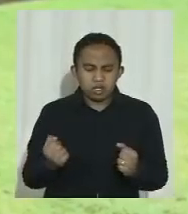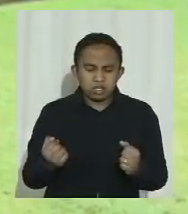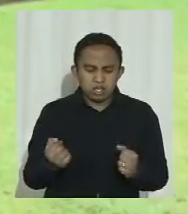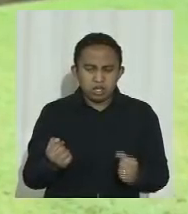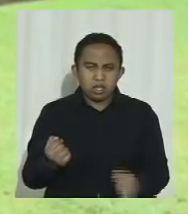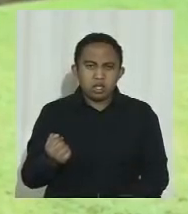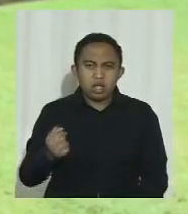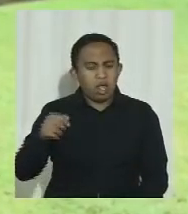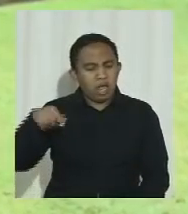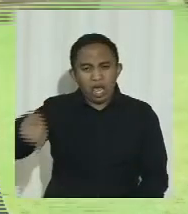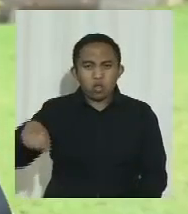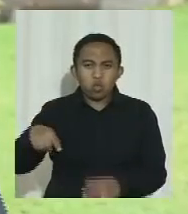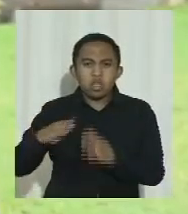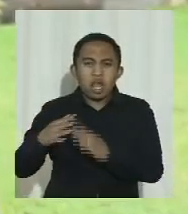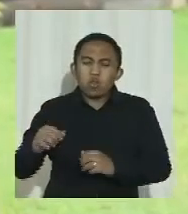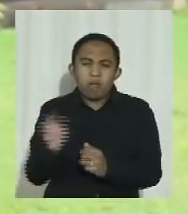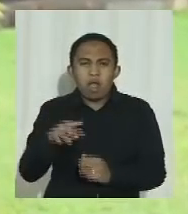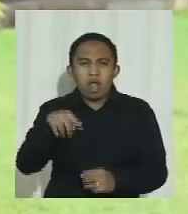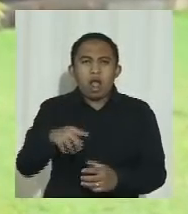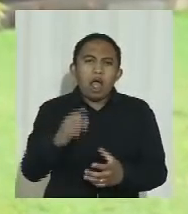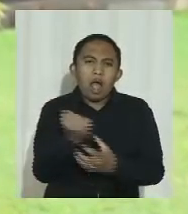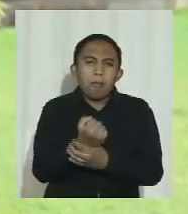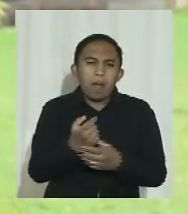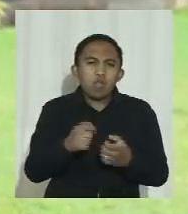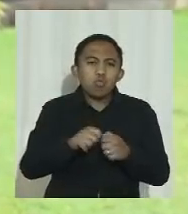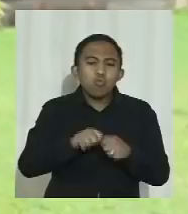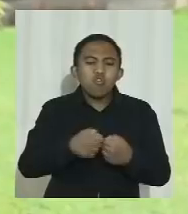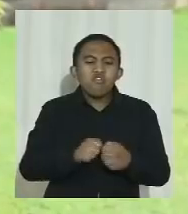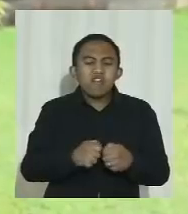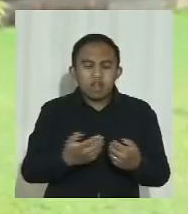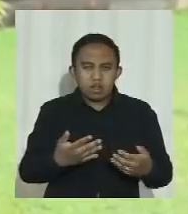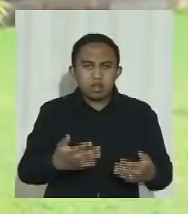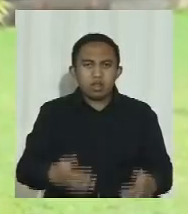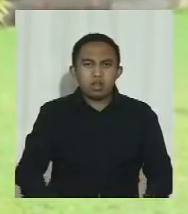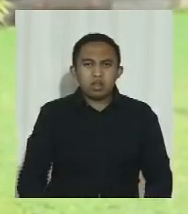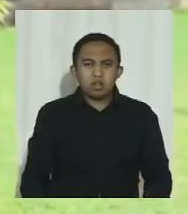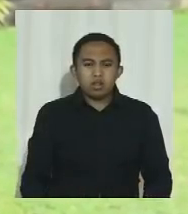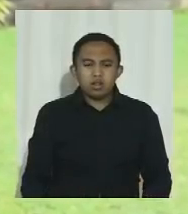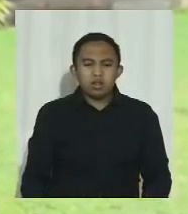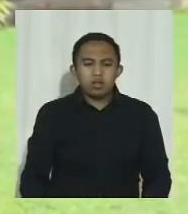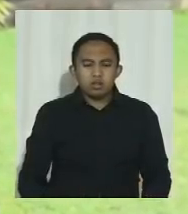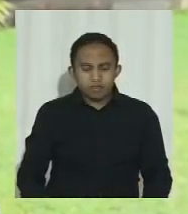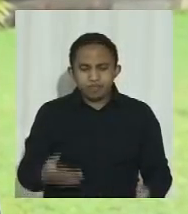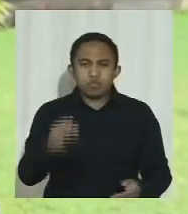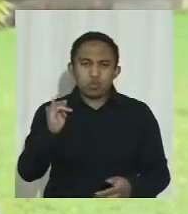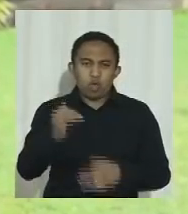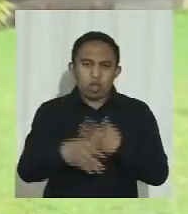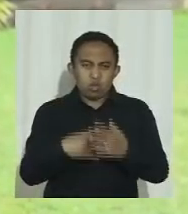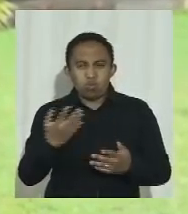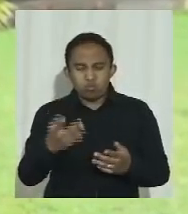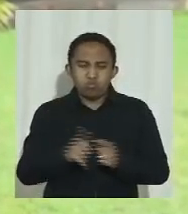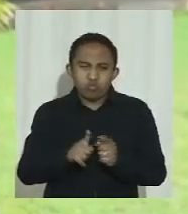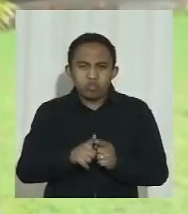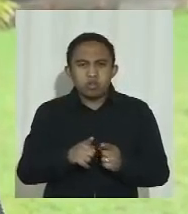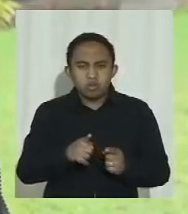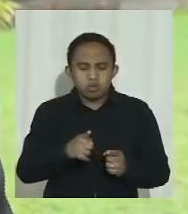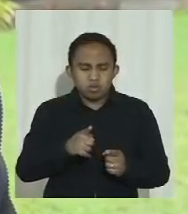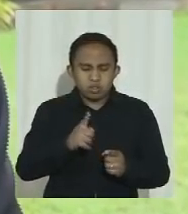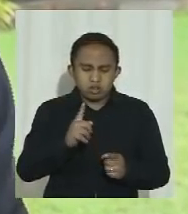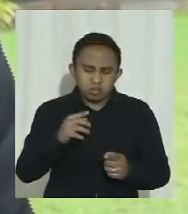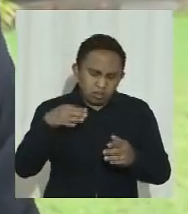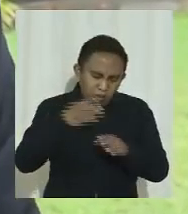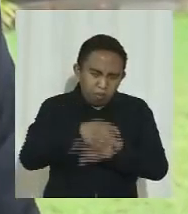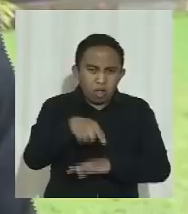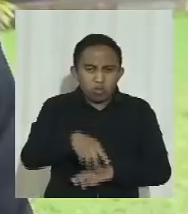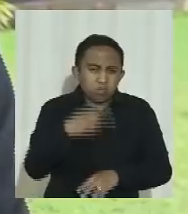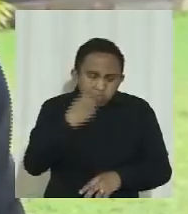atia Ambatovia zany. Ny fepetra ndraisina moa zany voalohany indrindra dia ny fepetra ara-pahasalamana rehetra tena ny jerena ifotiny daholo